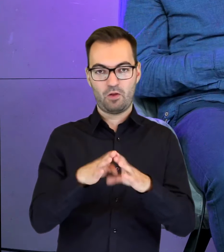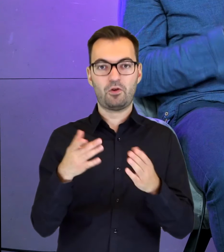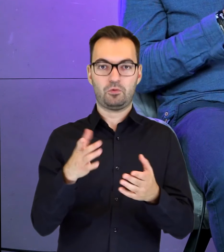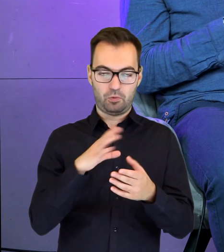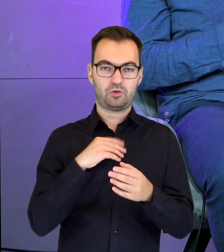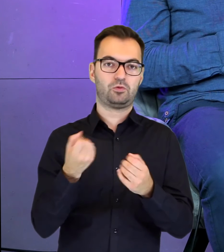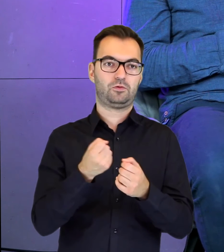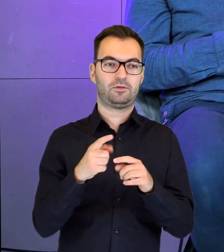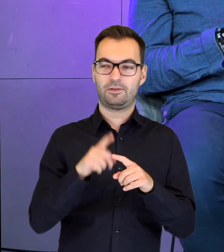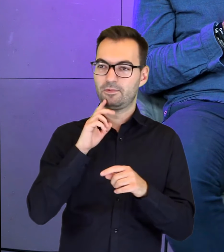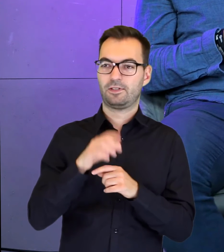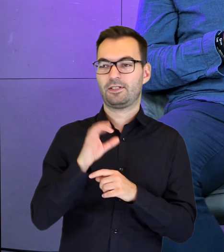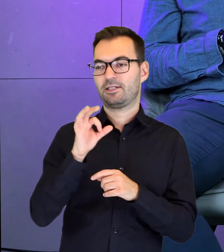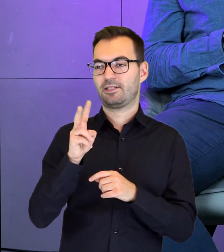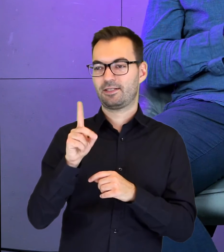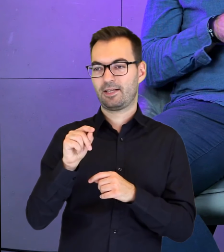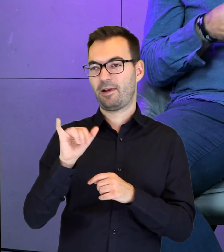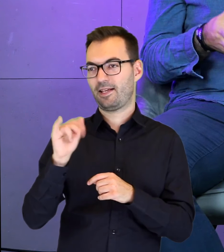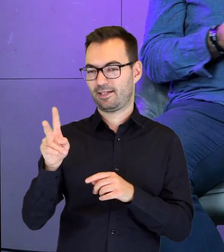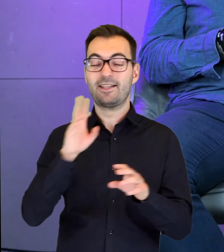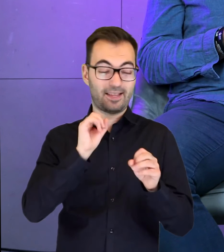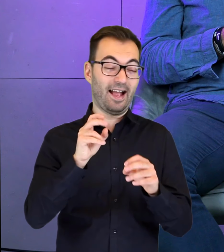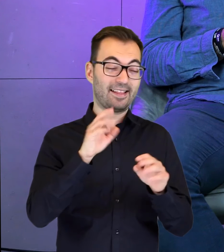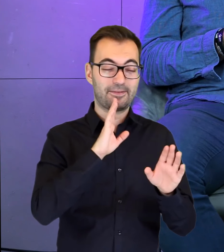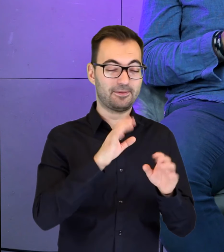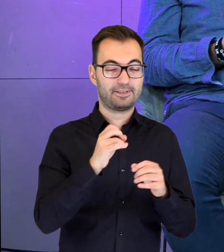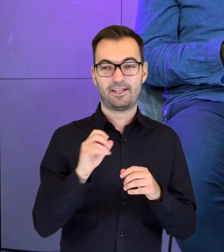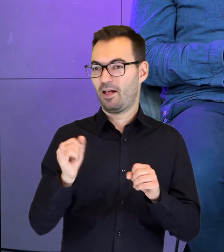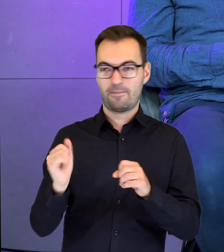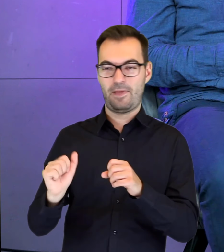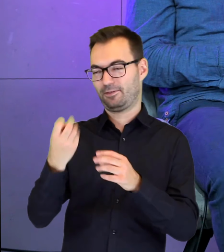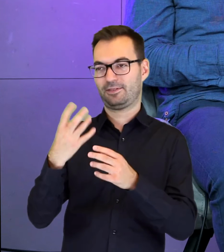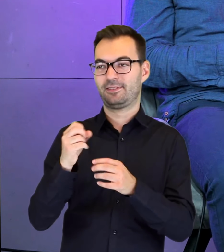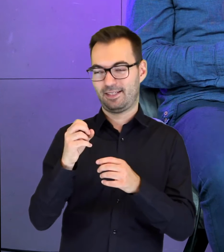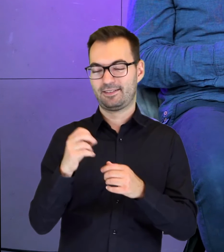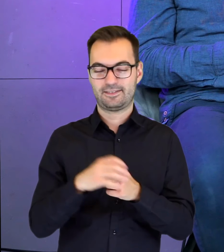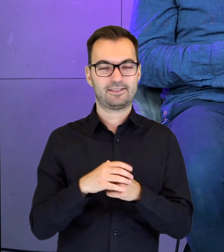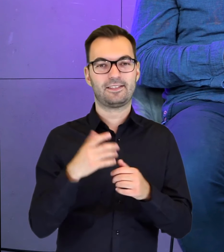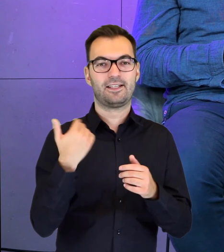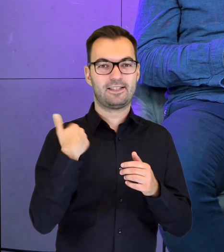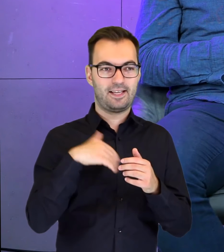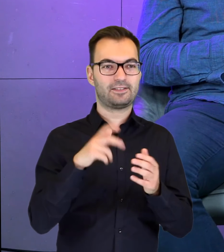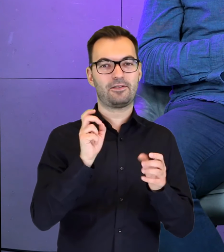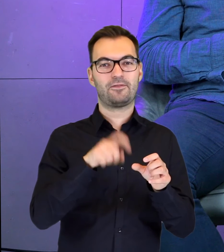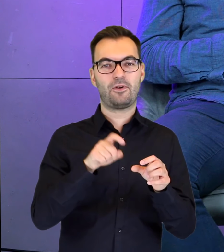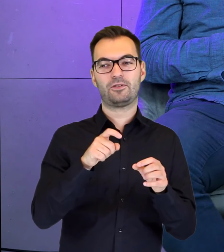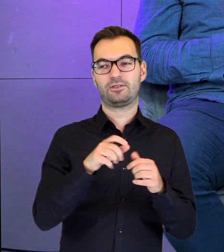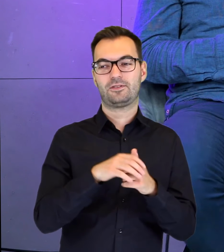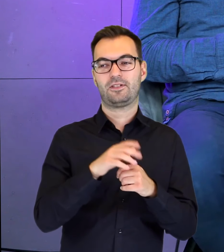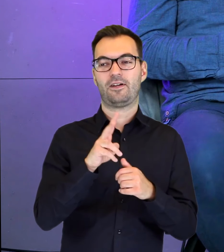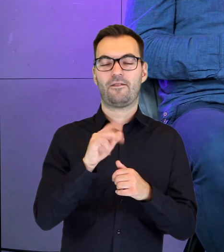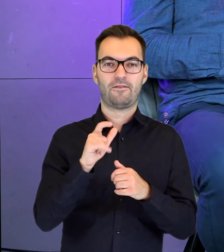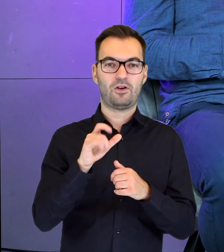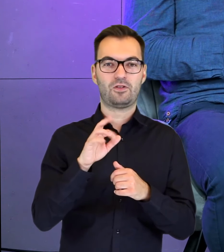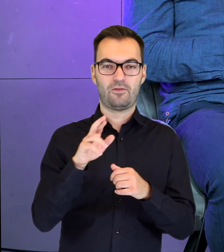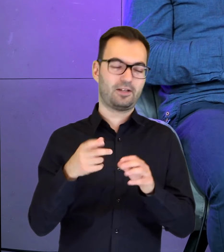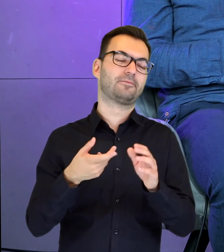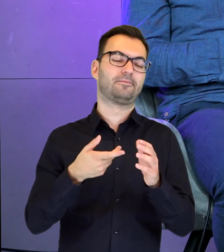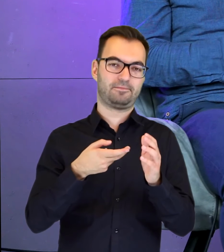Ale masz możliwość bardzo szybkiego momentu rozpakowania właściwie korzystać z tego trochę taki skipping że pierwsze